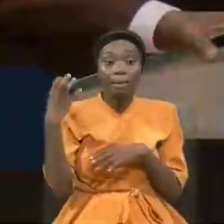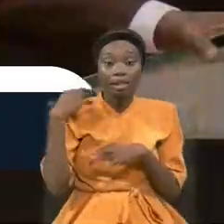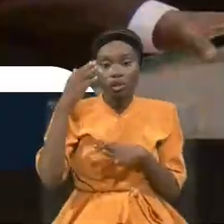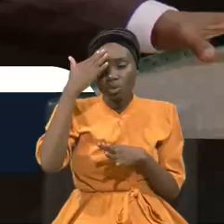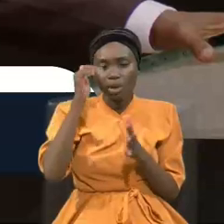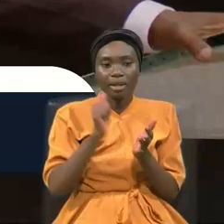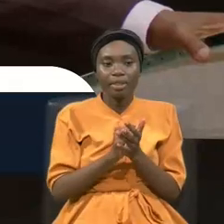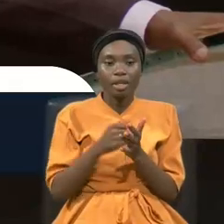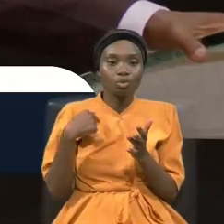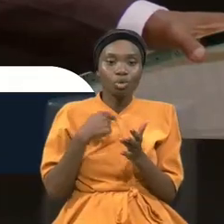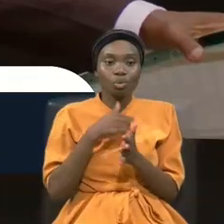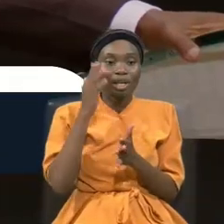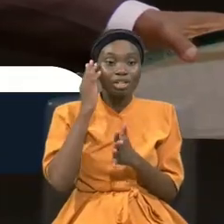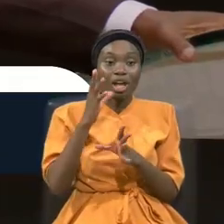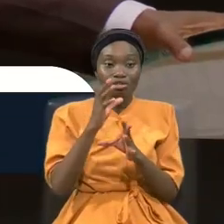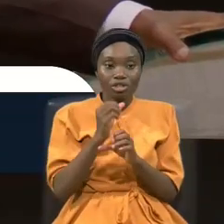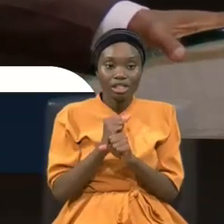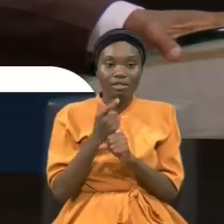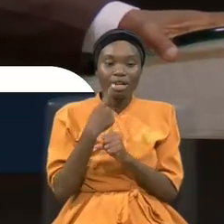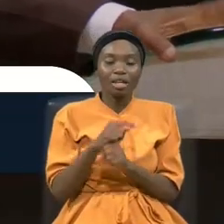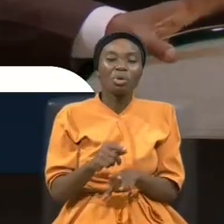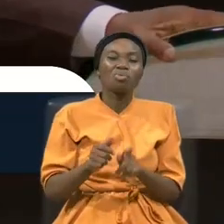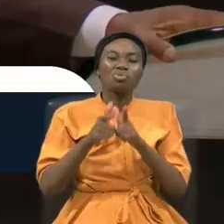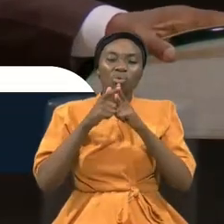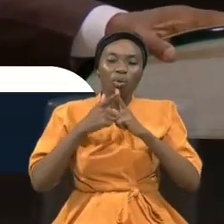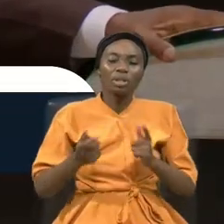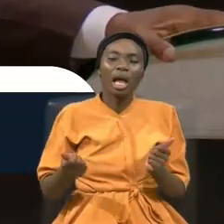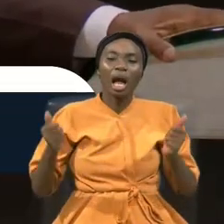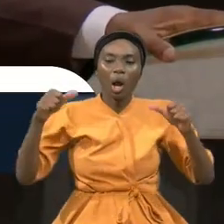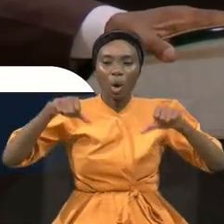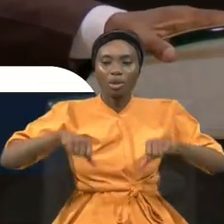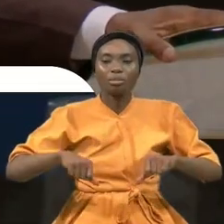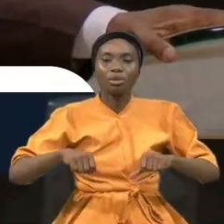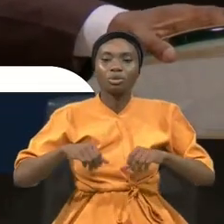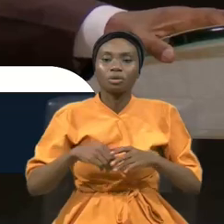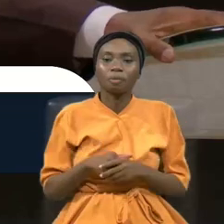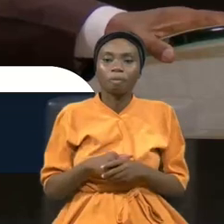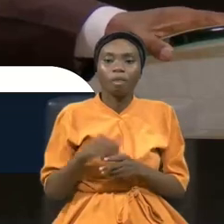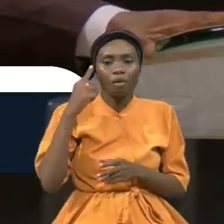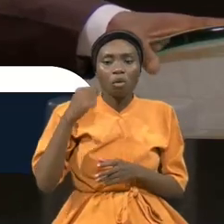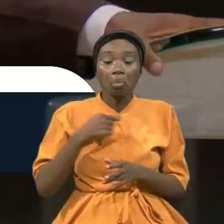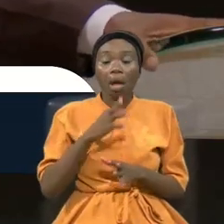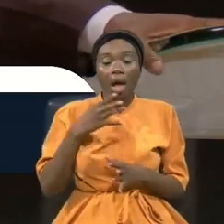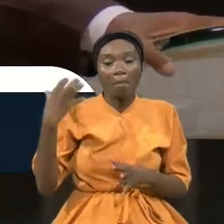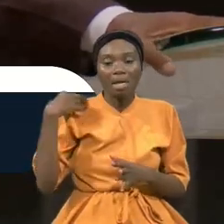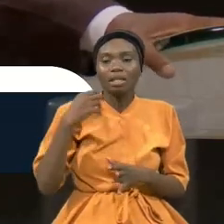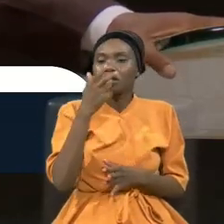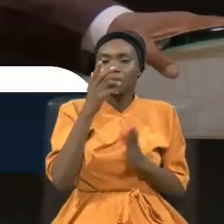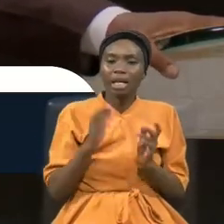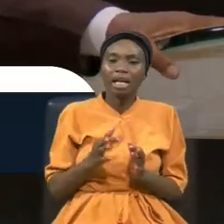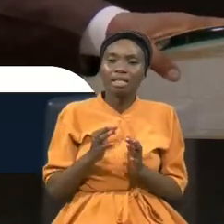grand nombre de personnes qui se mettent à enseigner, car vous savez que nous serons jugés plus